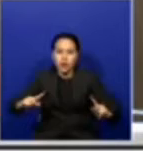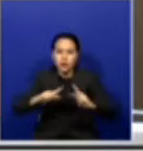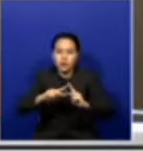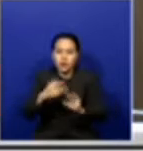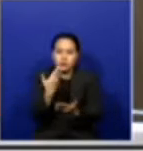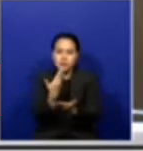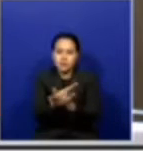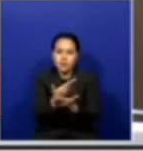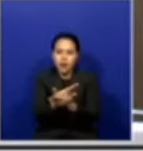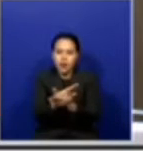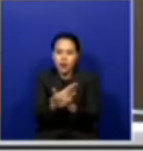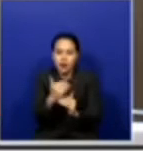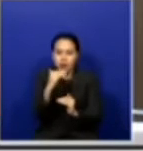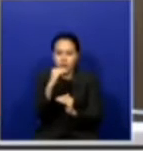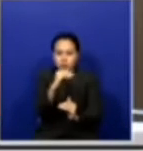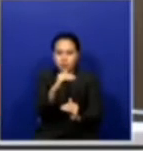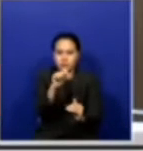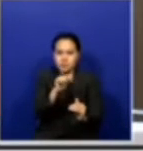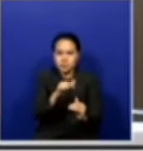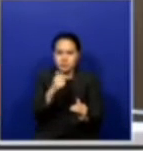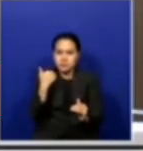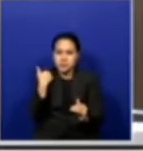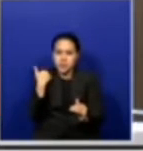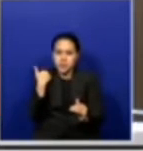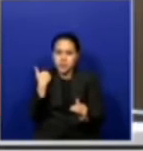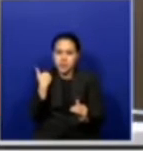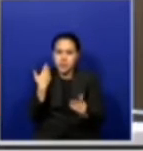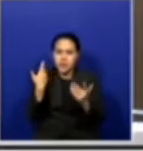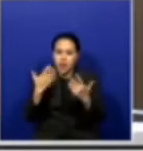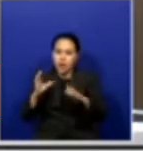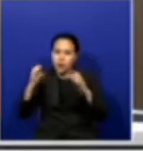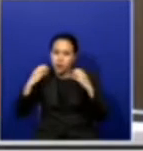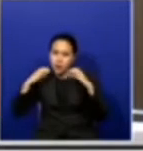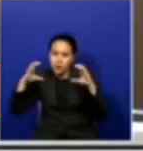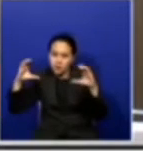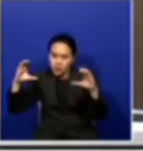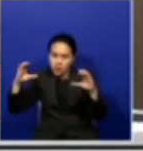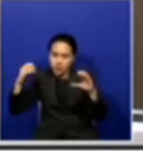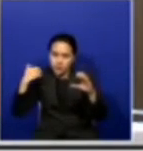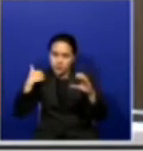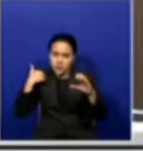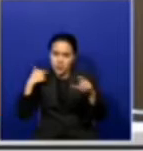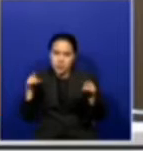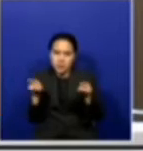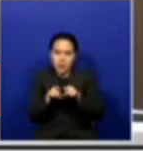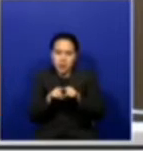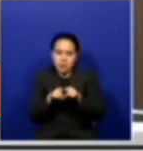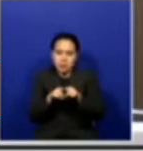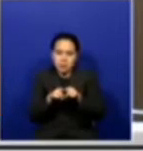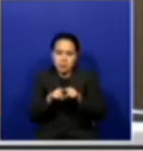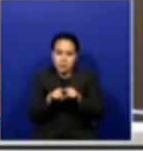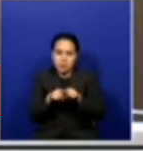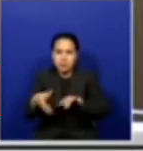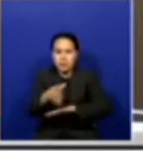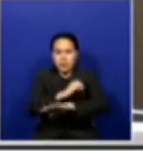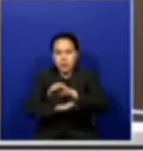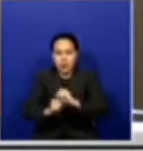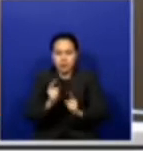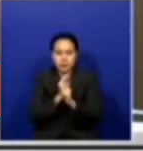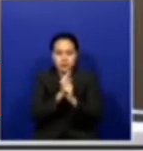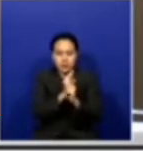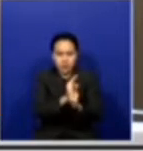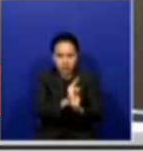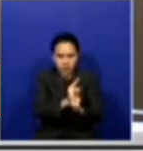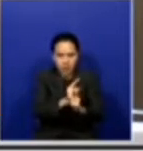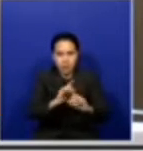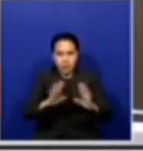ดซึ่งการกระทำของรัฐบาลจึงเป็นการไม่ปฏิบัติตามหน้าที่ของรัฐตามมาตรา